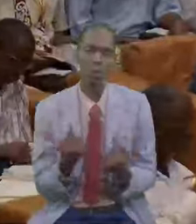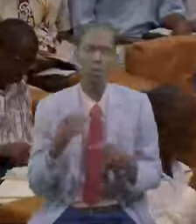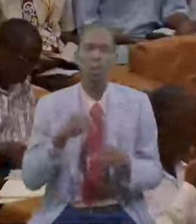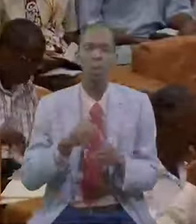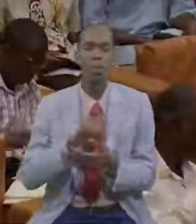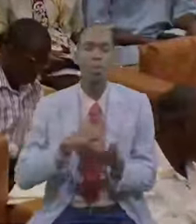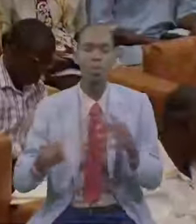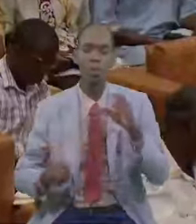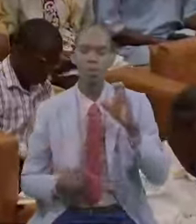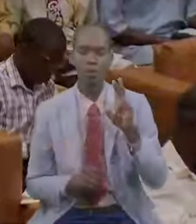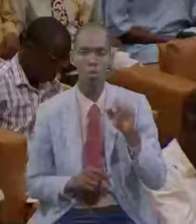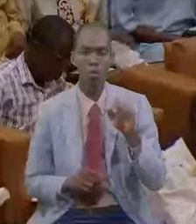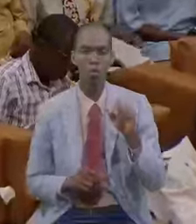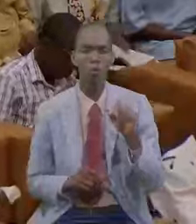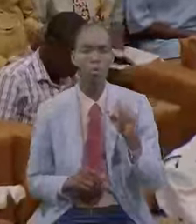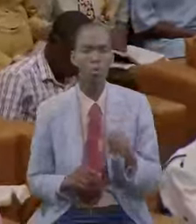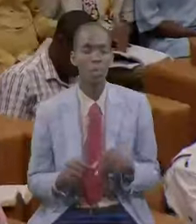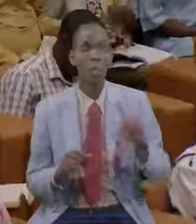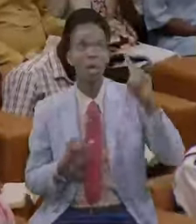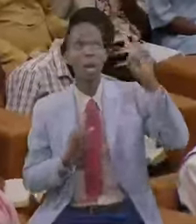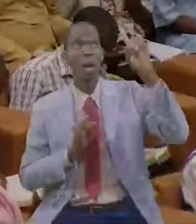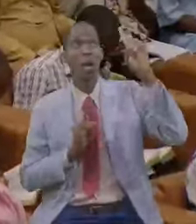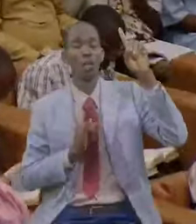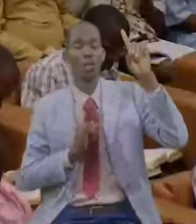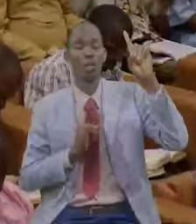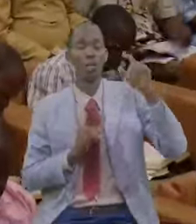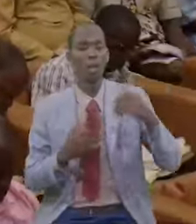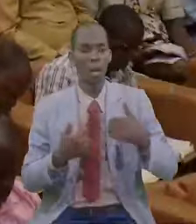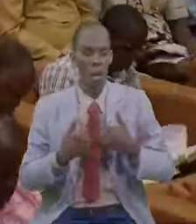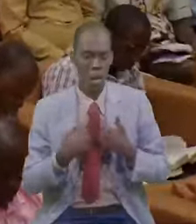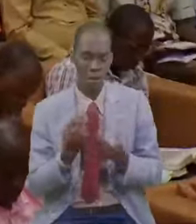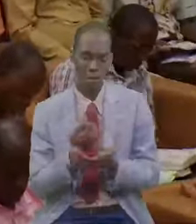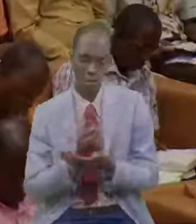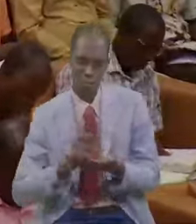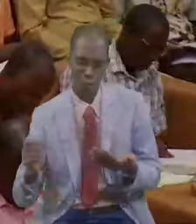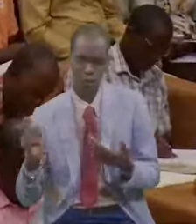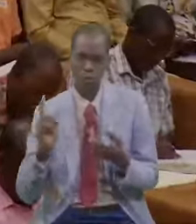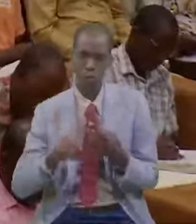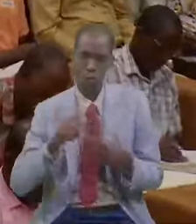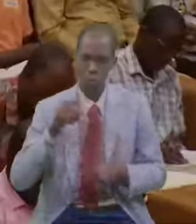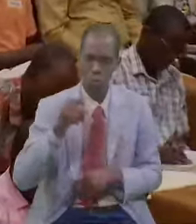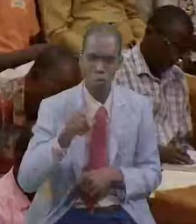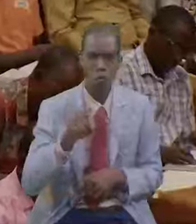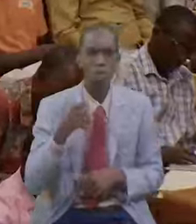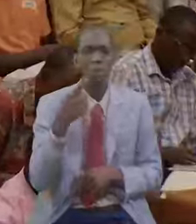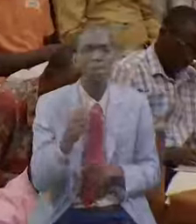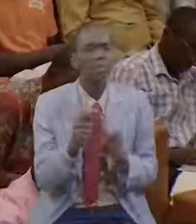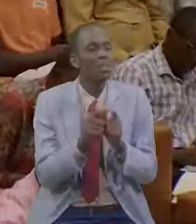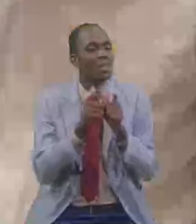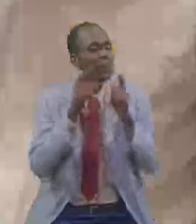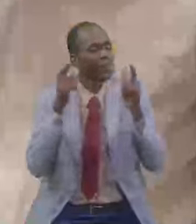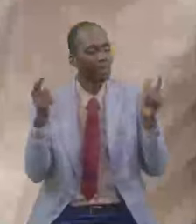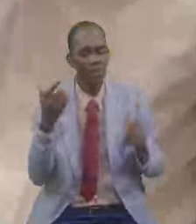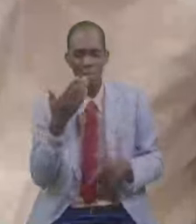dit que j'écrive, c'est Dieu qui lui a parlé, c'est le Seigneur qui parle ici, que